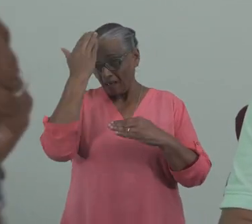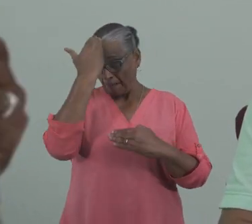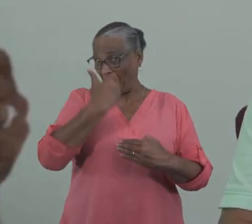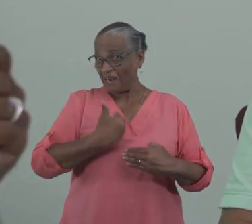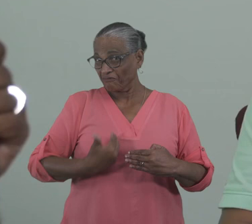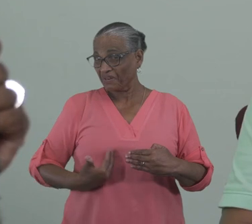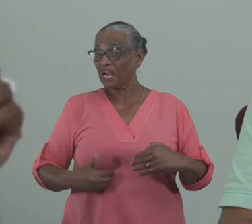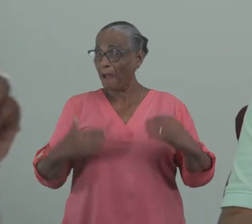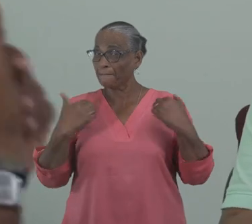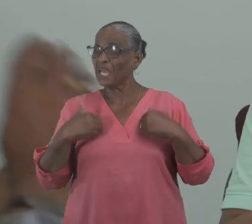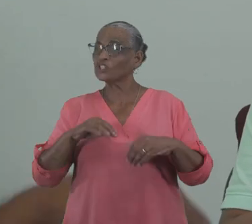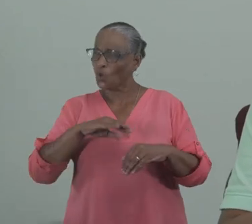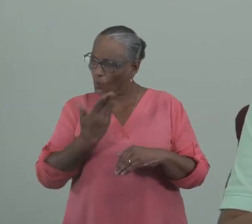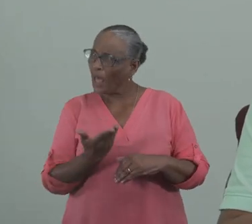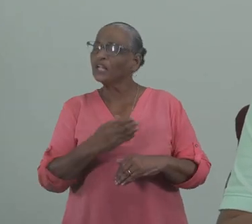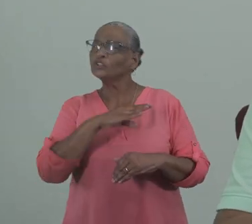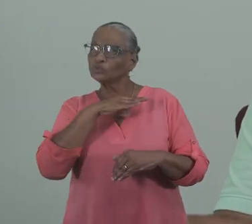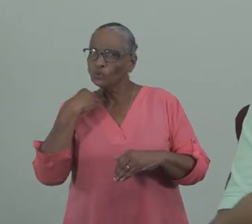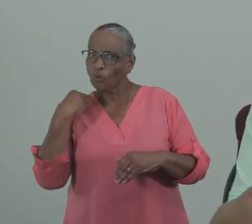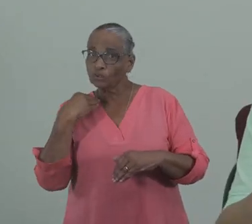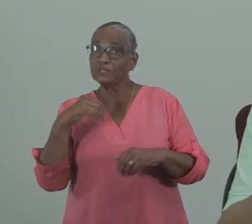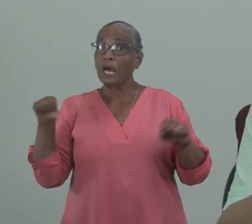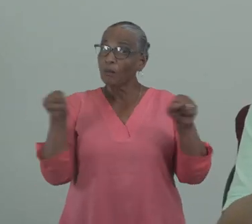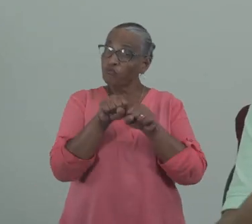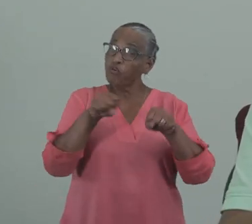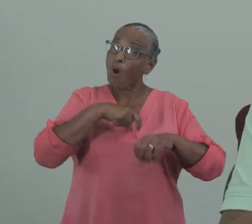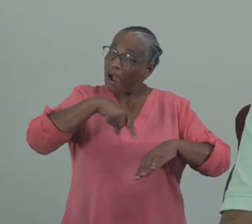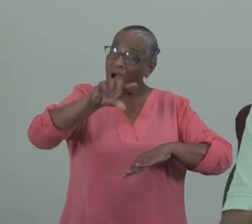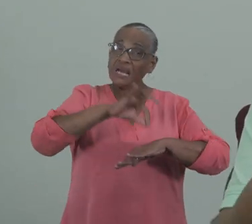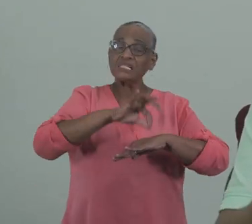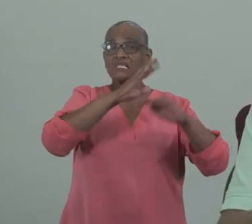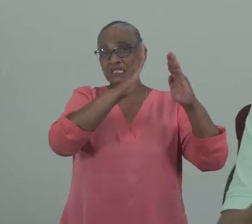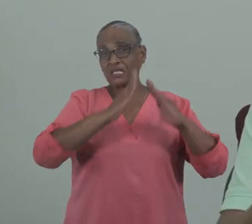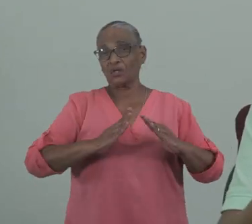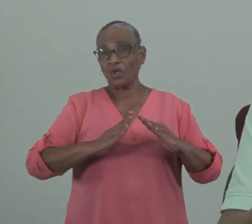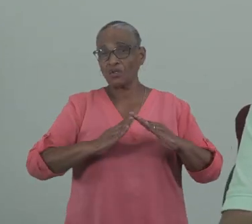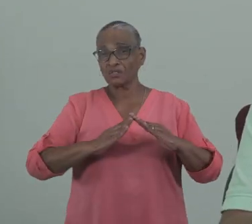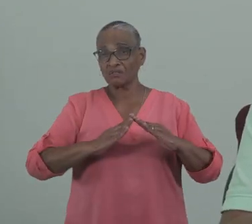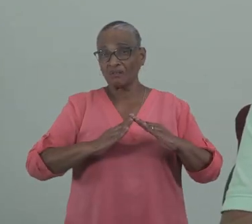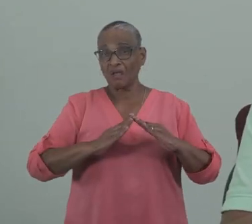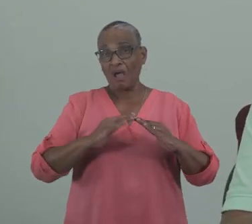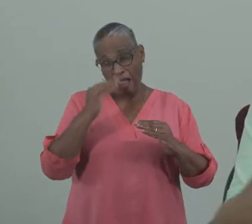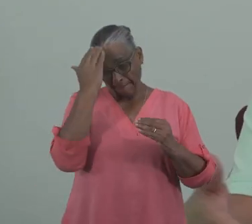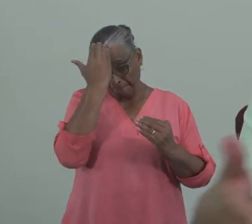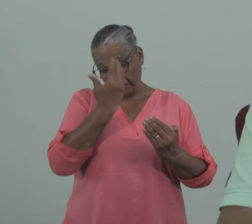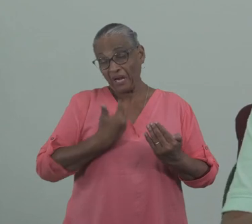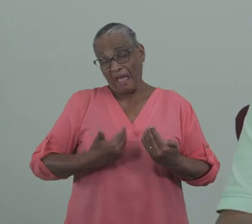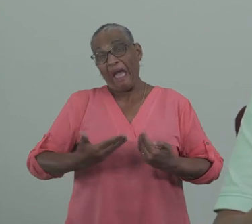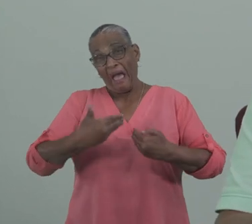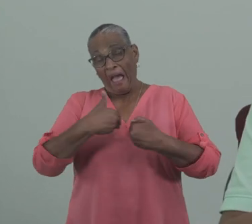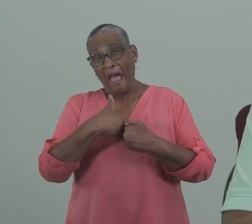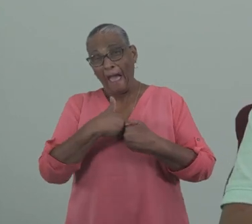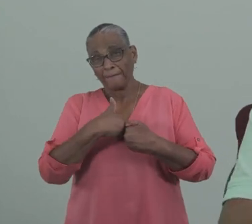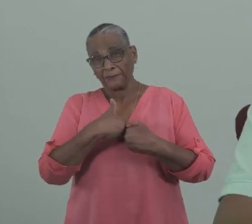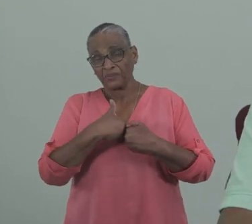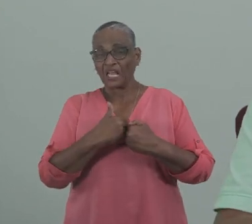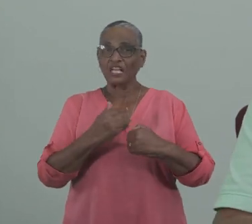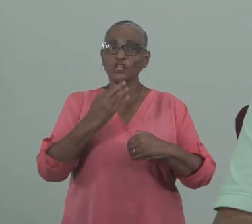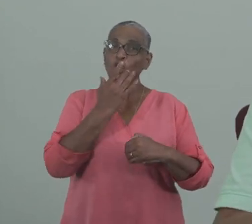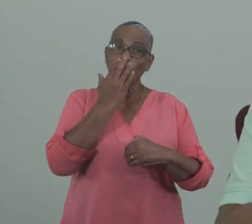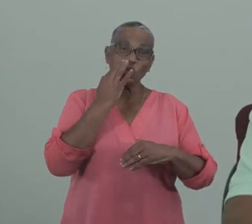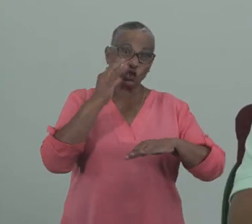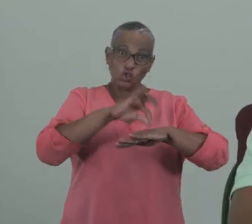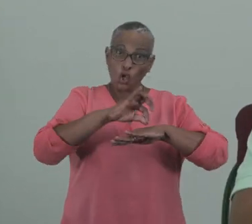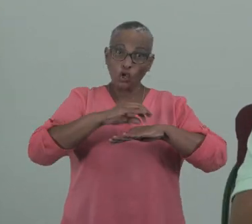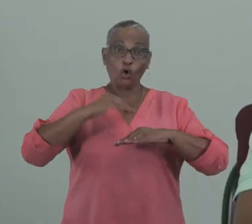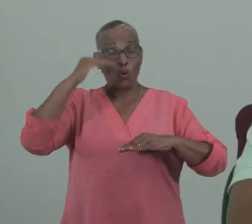is geen grap. Ja. En daarom is het belangrijk hoe eerder je in het ziekenhuis bent, hoe eerder we... Kijk, want wanneer je een beroerte krijgt, kunnen een heleboel dingen